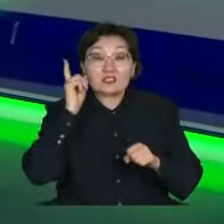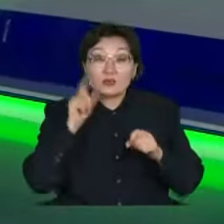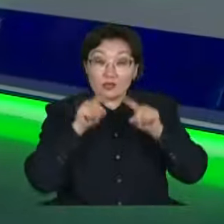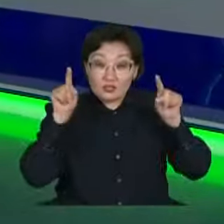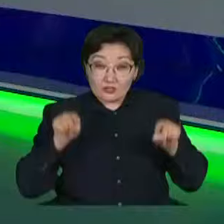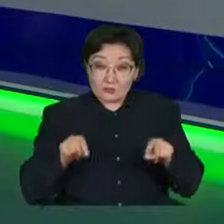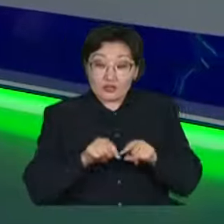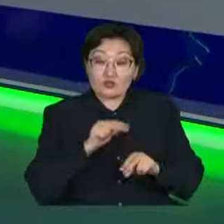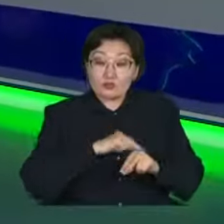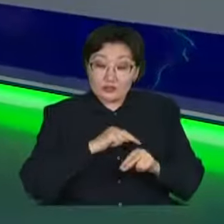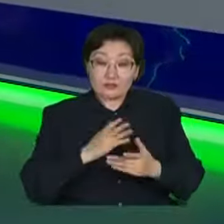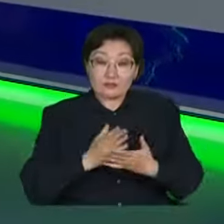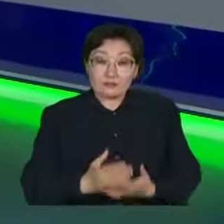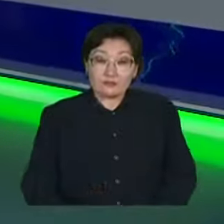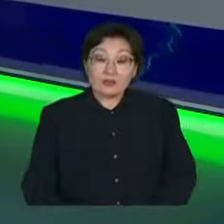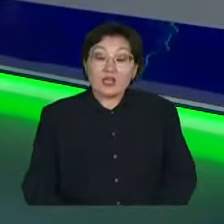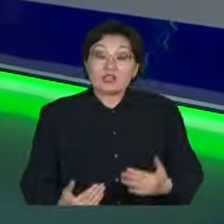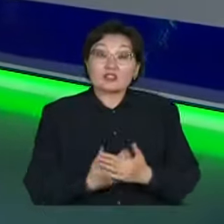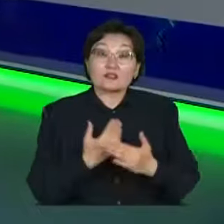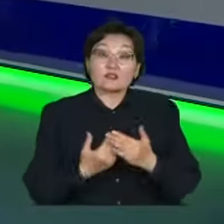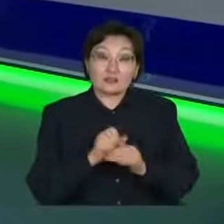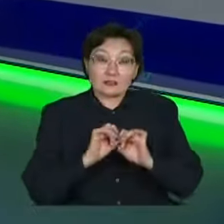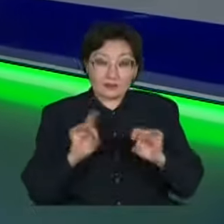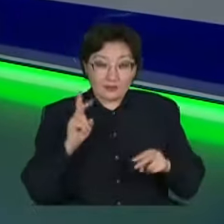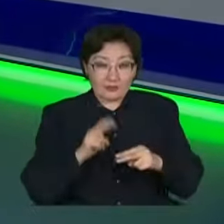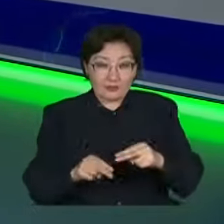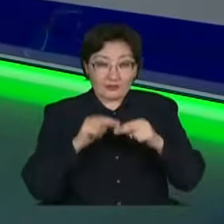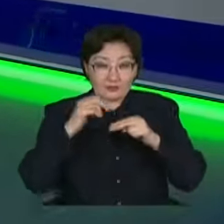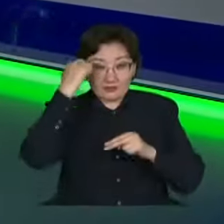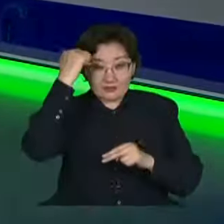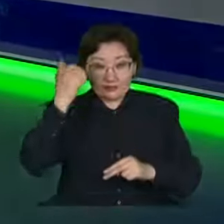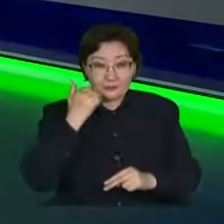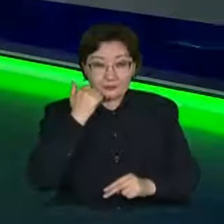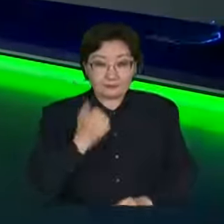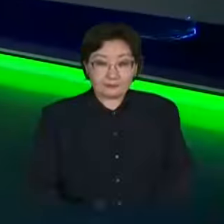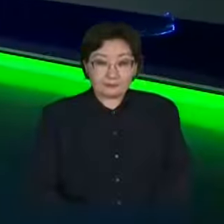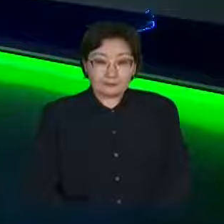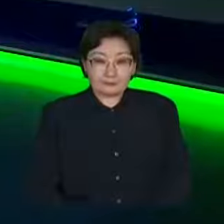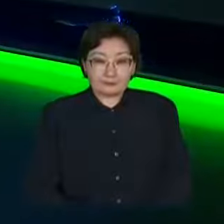желідегі парақшамызда іске қосулы. Осымен бүгінге айтарымыз тәмәм, аман сау болыңыздар.